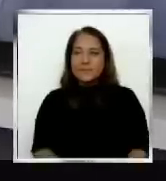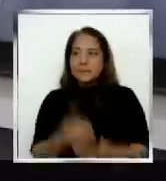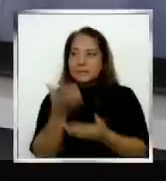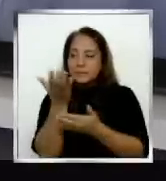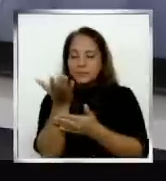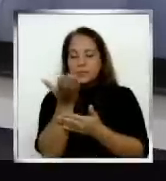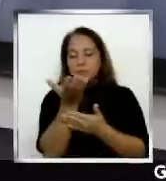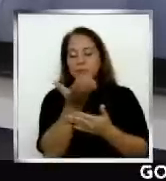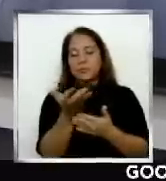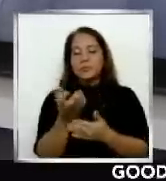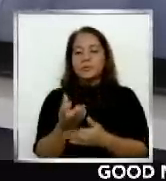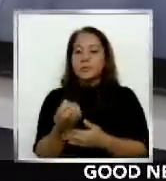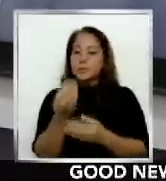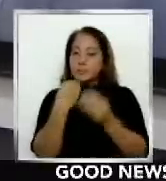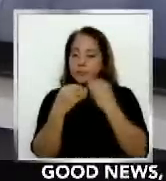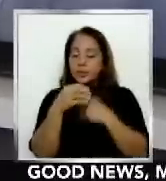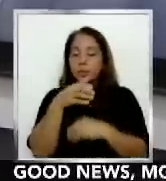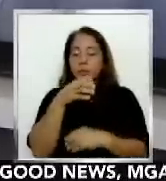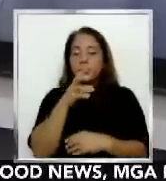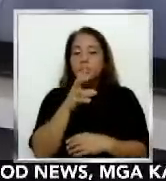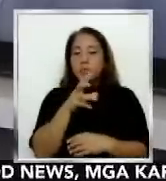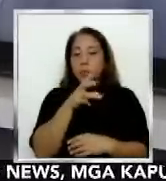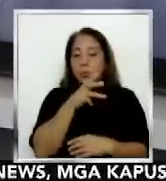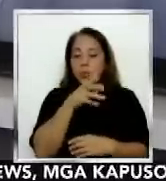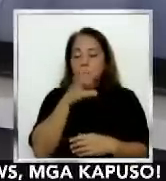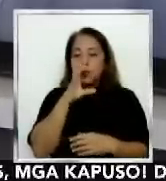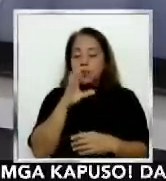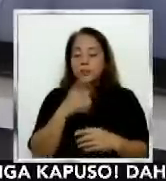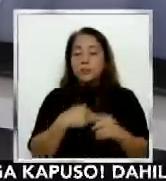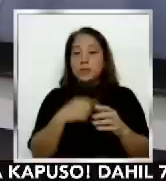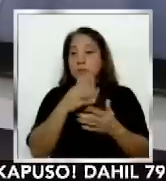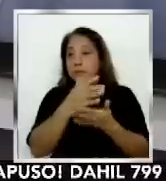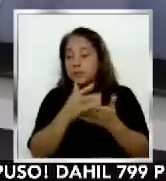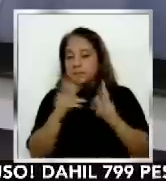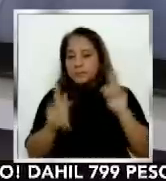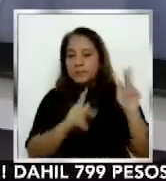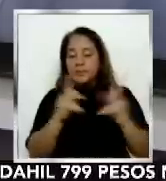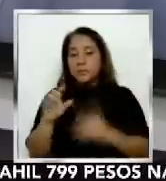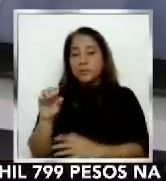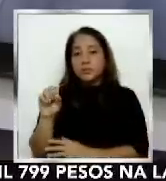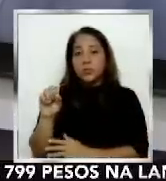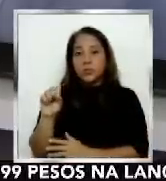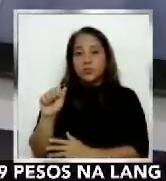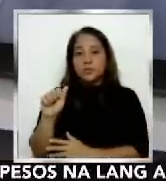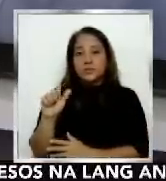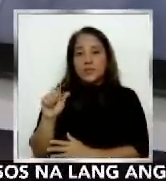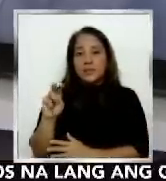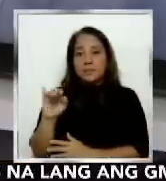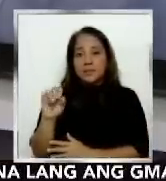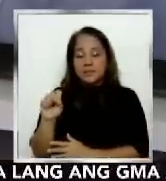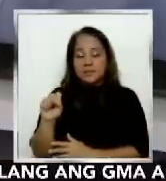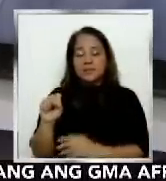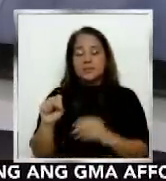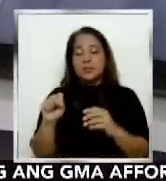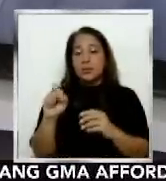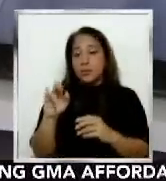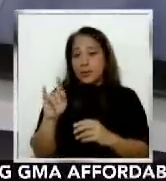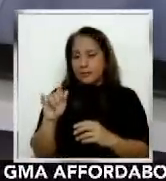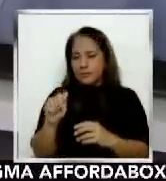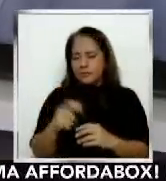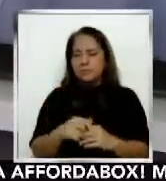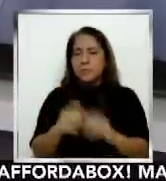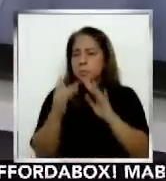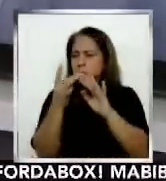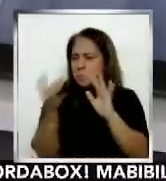ang ilang napuruhan ng masamang panahon sa Oroquieta, Misamis Occidental. Hirap din ang signal at komunikasyon doon kaya